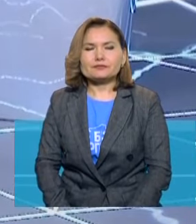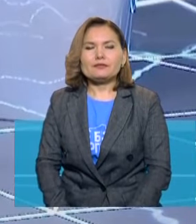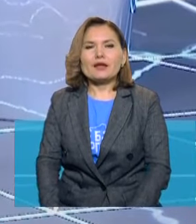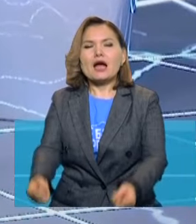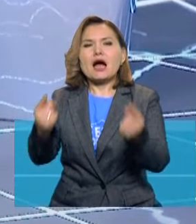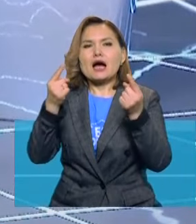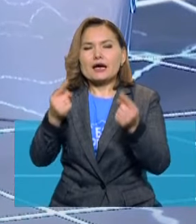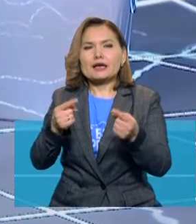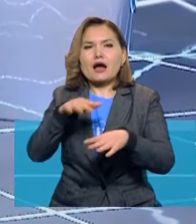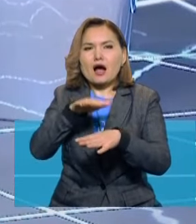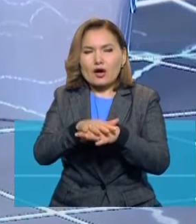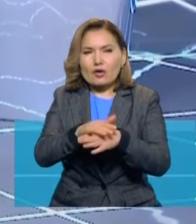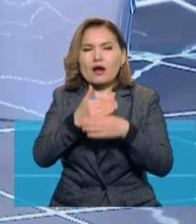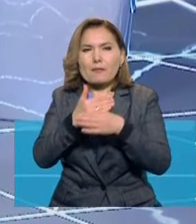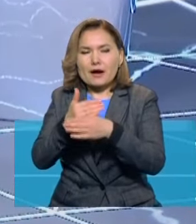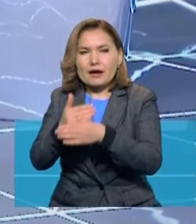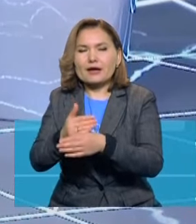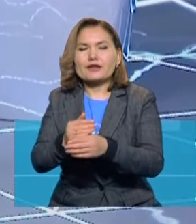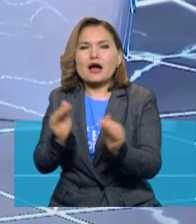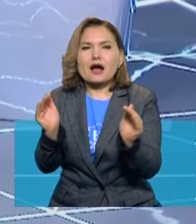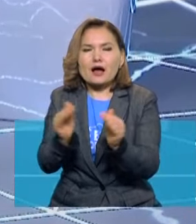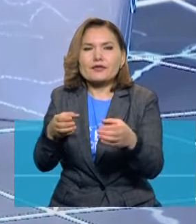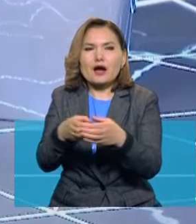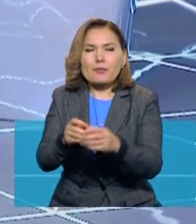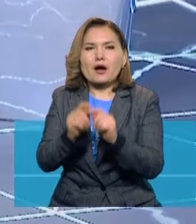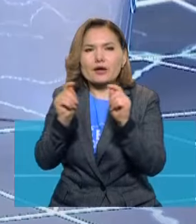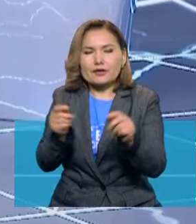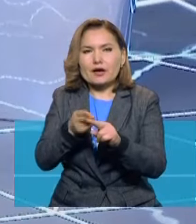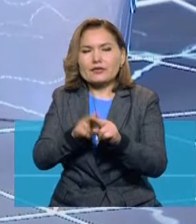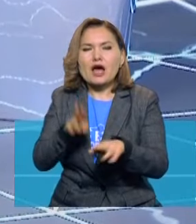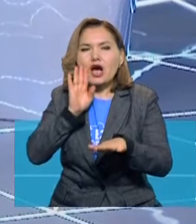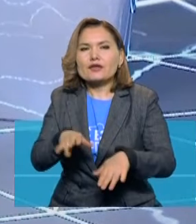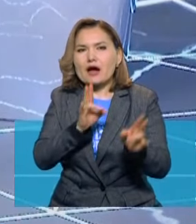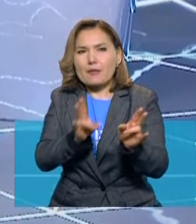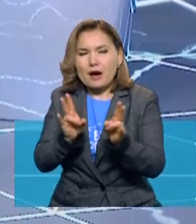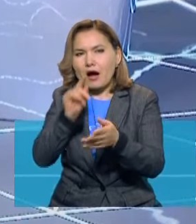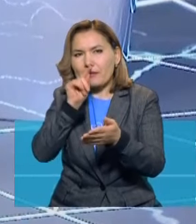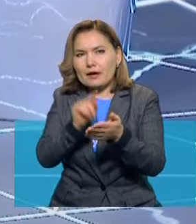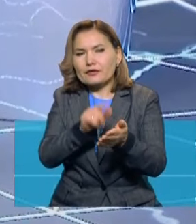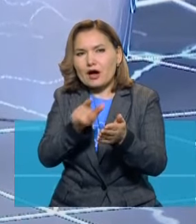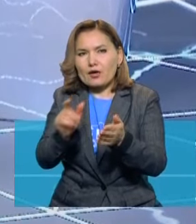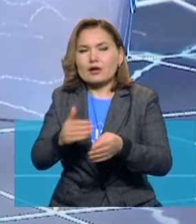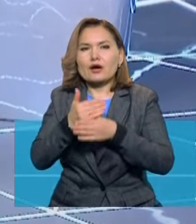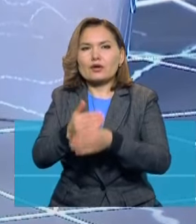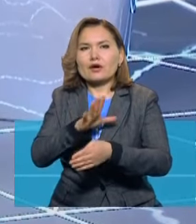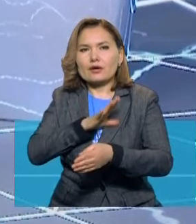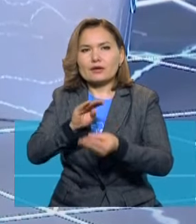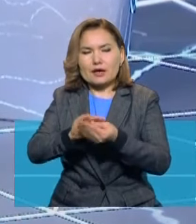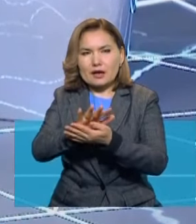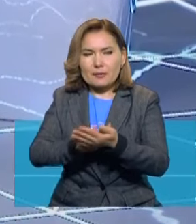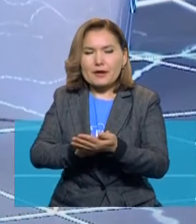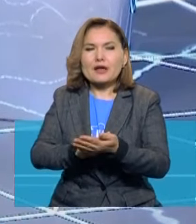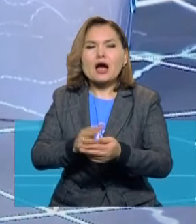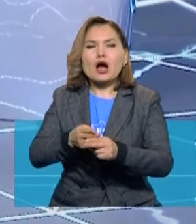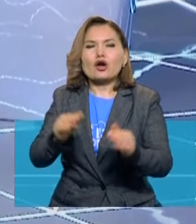Ірі қорлардан бөлек, өңір-өңірде құрылған кішігірім бастамашыл топтар да тасқыннан зардап шеккен елге қол ұшын созып жатыр. Әрі